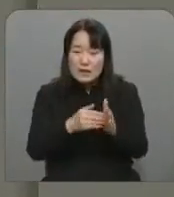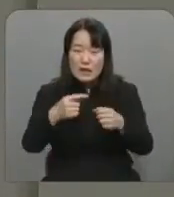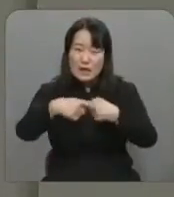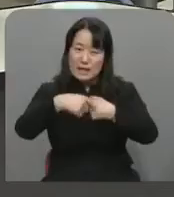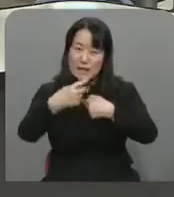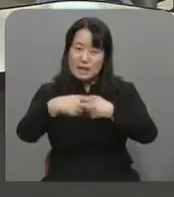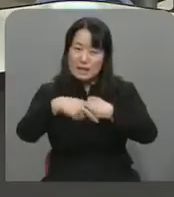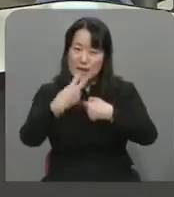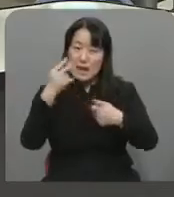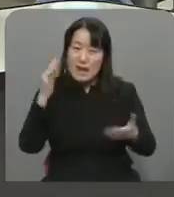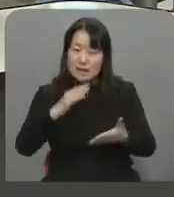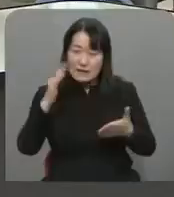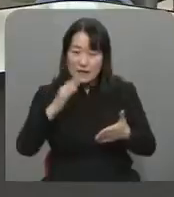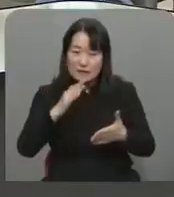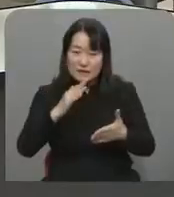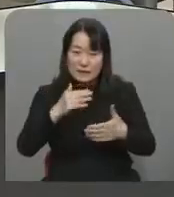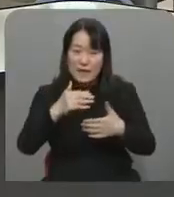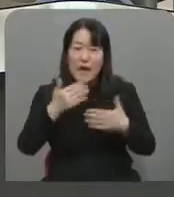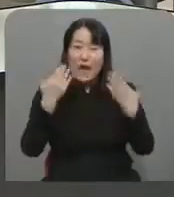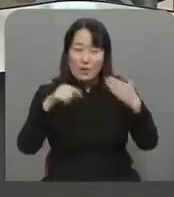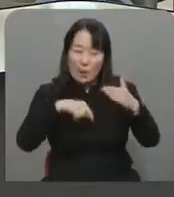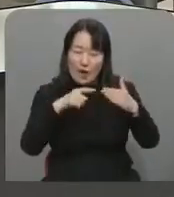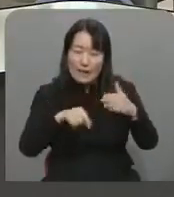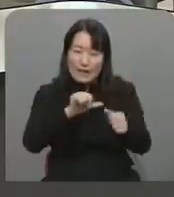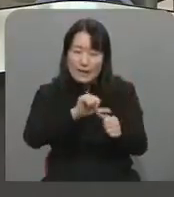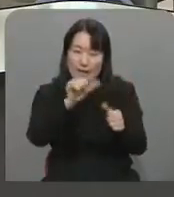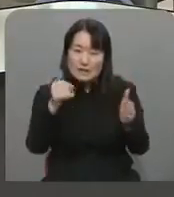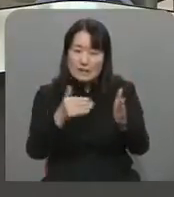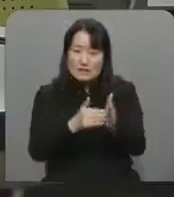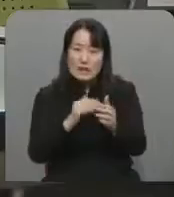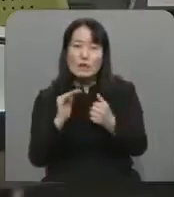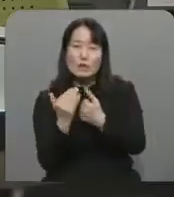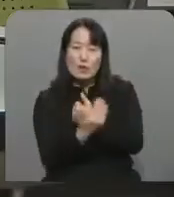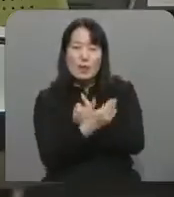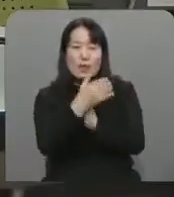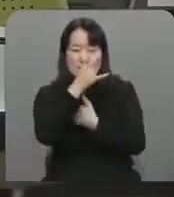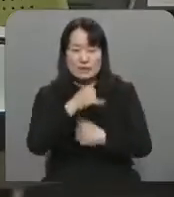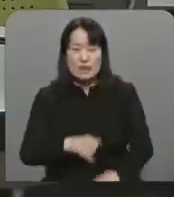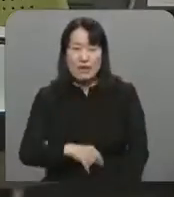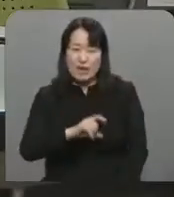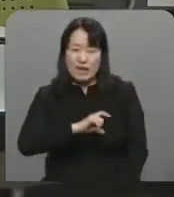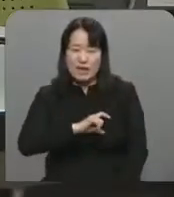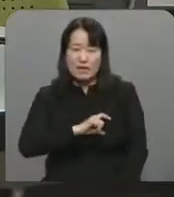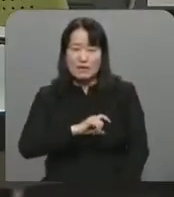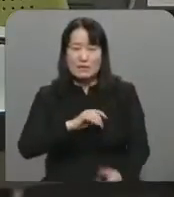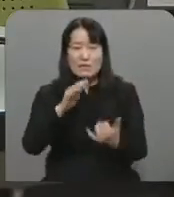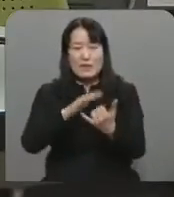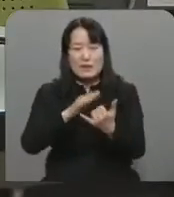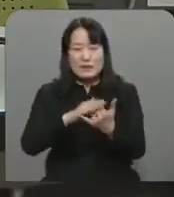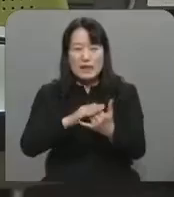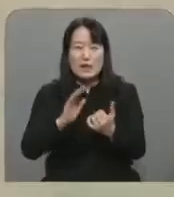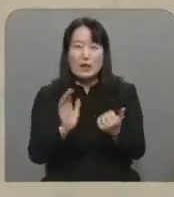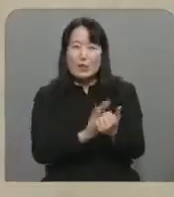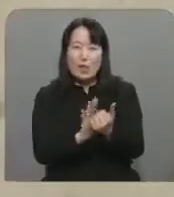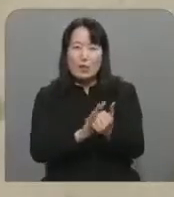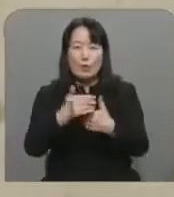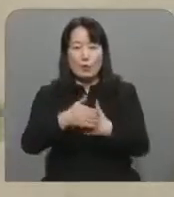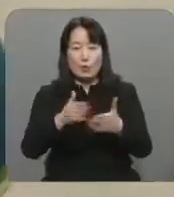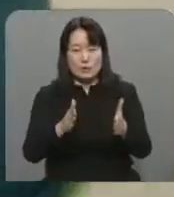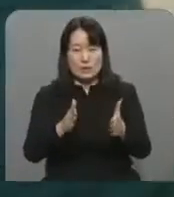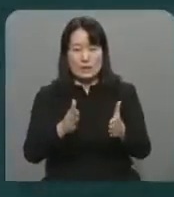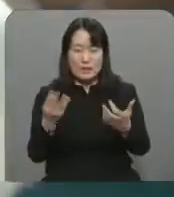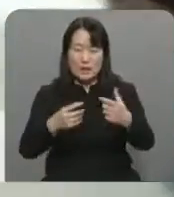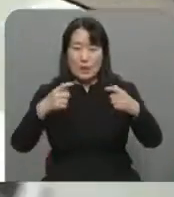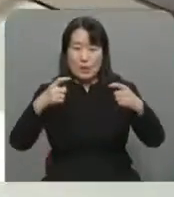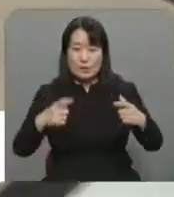초등학교 1, 2학년의 경우 학교에서 5시까지 돌봐줍니다. 이른바 초등 돌봄교실입니다. 그런데